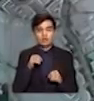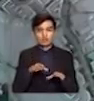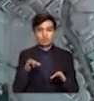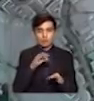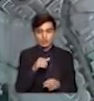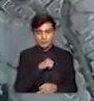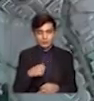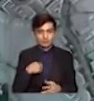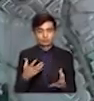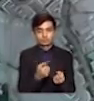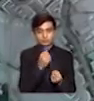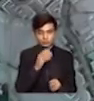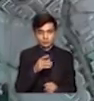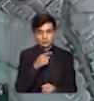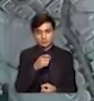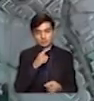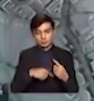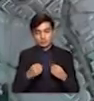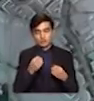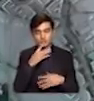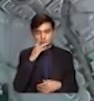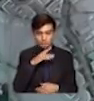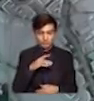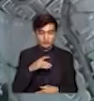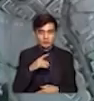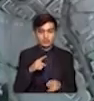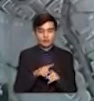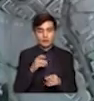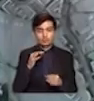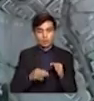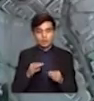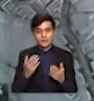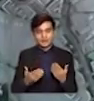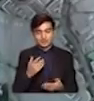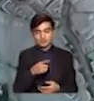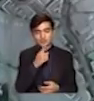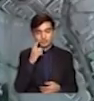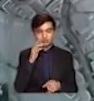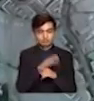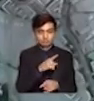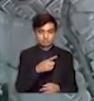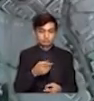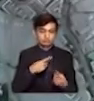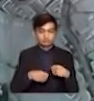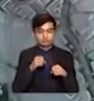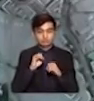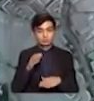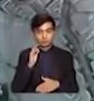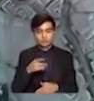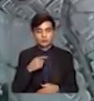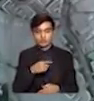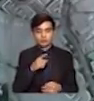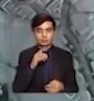қабылдап, оларды жақтаса, онда олар қайтармауы мүмкін. Егер мысал сотты оларға қайтарындар десе, онда сол шешімді